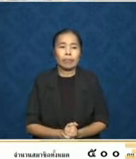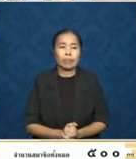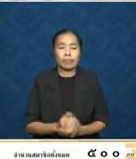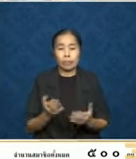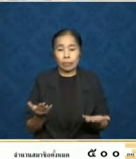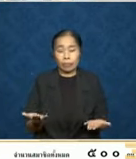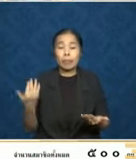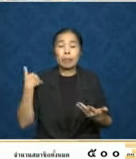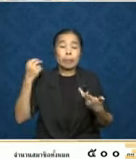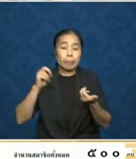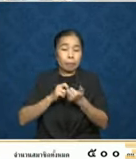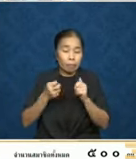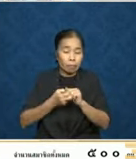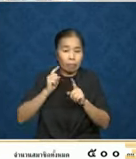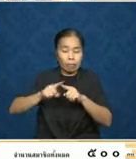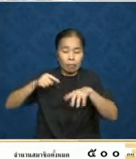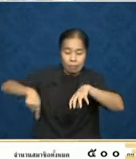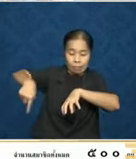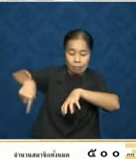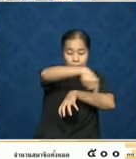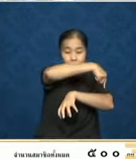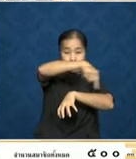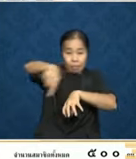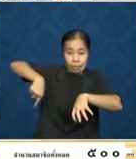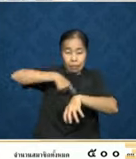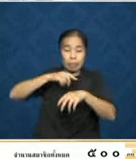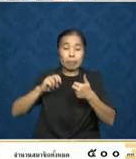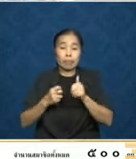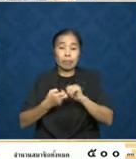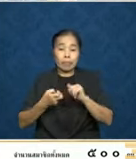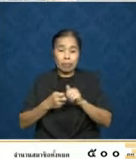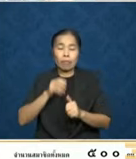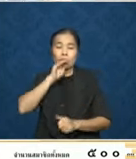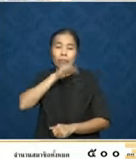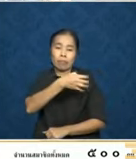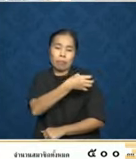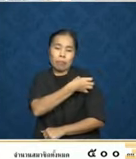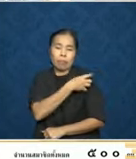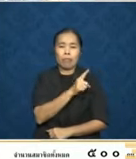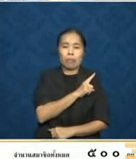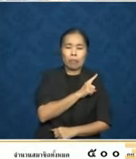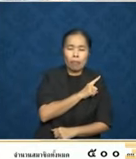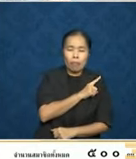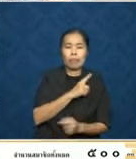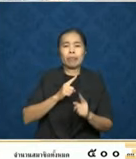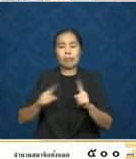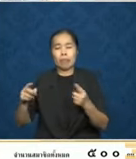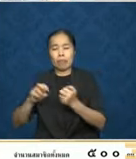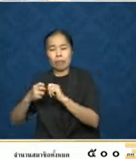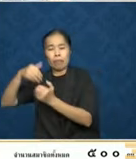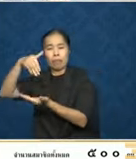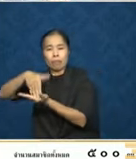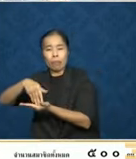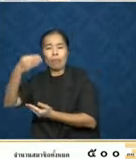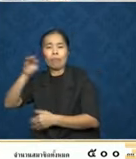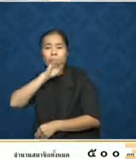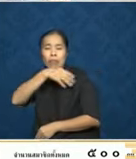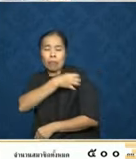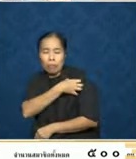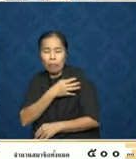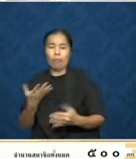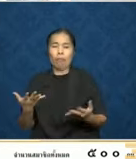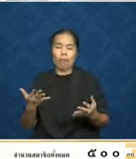เวลามีปัญหาอะไรโดยรอบกับสถานที่บ่อขยะเนี่ยจะเป็นอีกเทศบาลนึงดูแลแต่ปัญหาตรงกลางเนี่ยก็ต้องให้อีกเทศบาลหนึ่งดูแลเพ